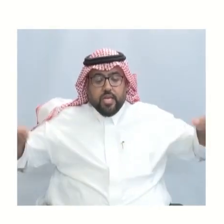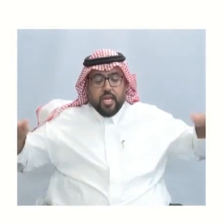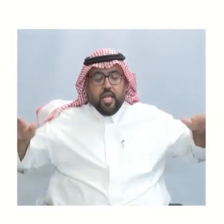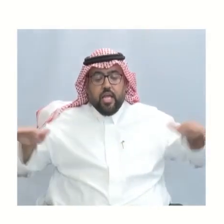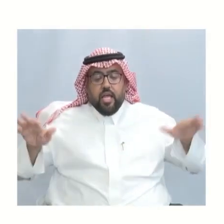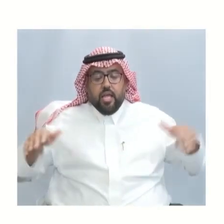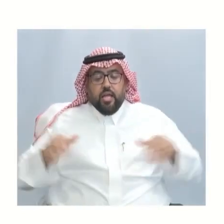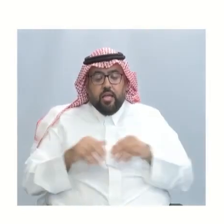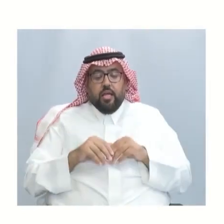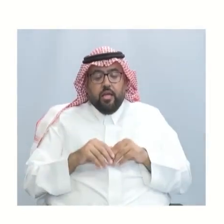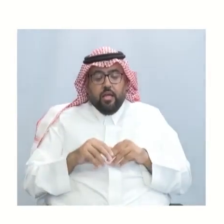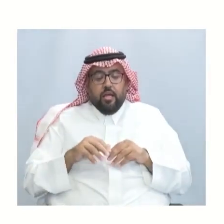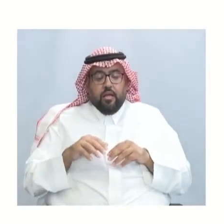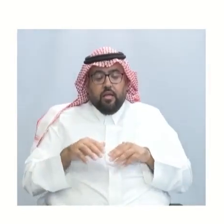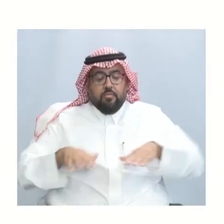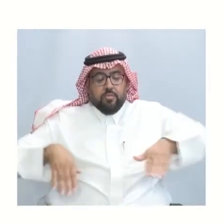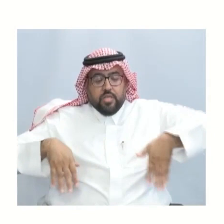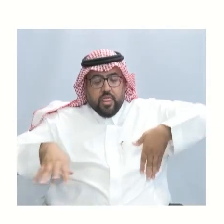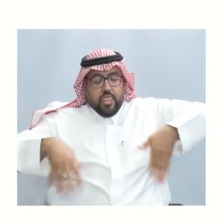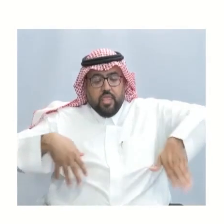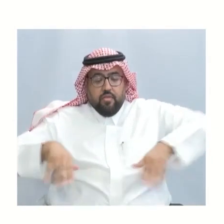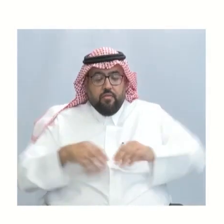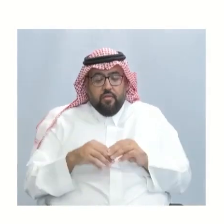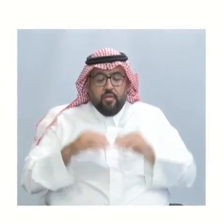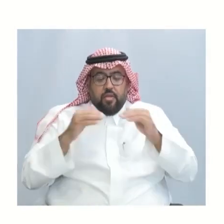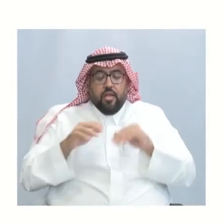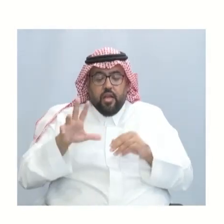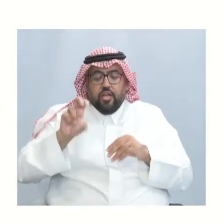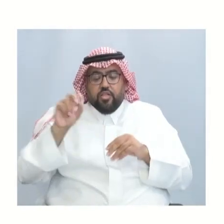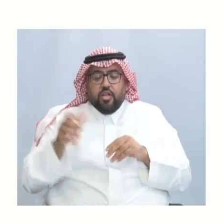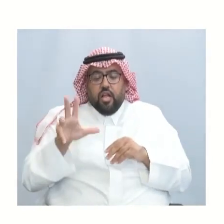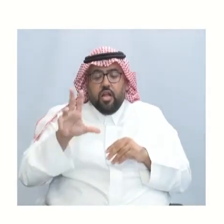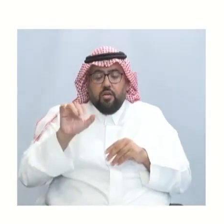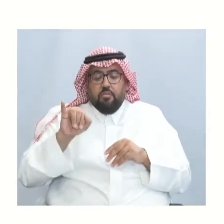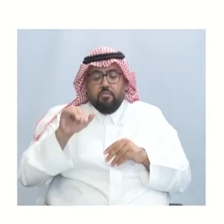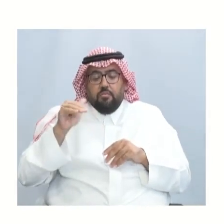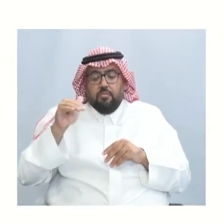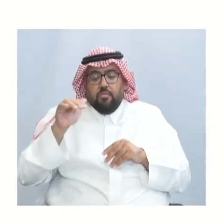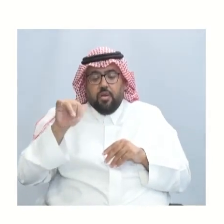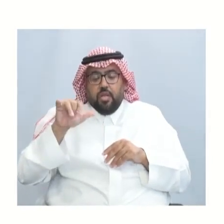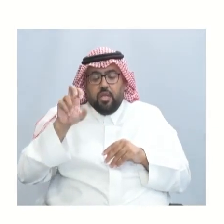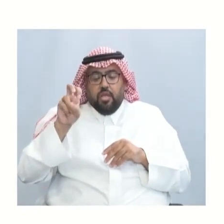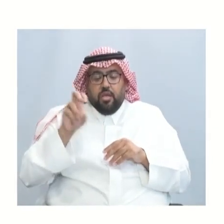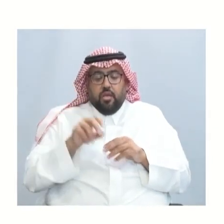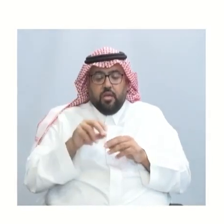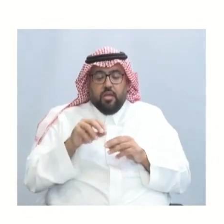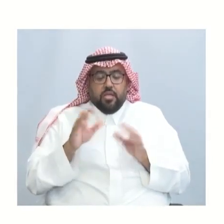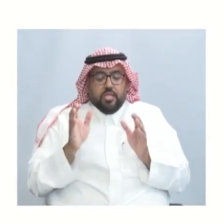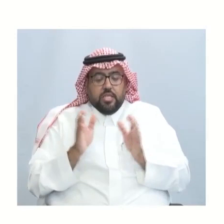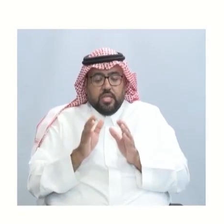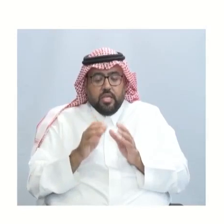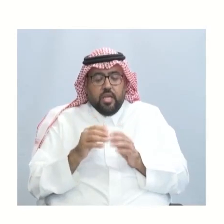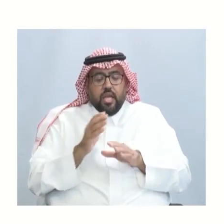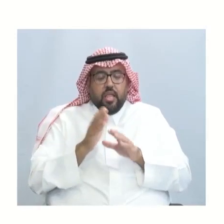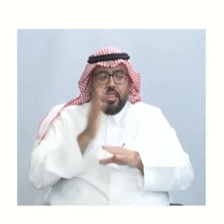المجاديف القشره المخيه اصغر واقل تعقيدا لان الجنين لم يبقى فتره طويله داخل جسم الام حتى